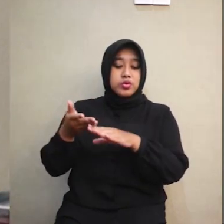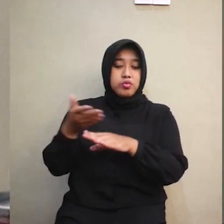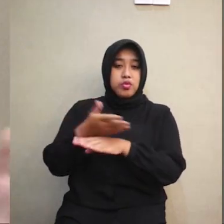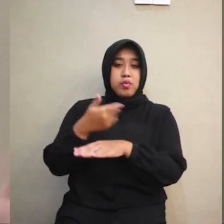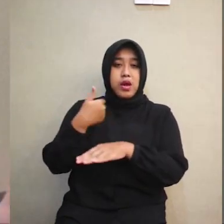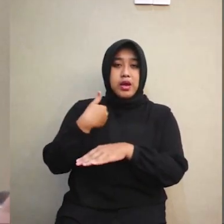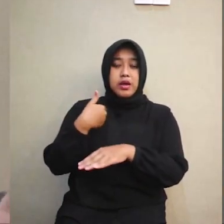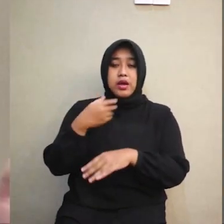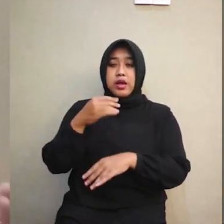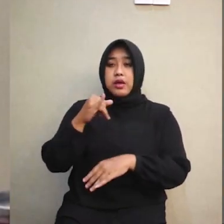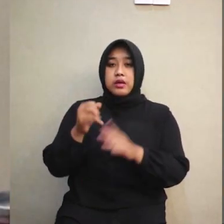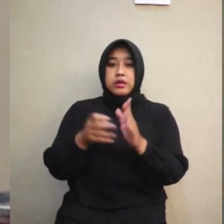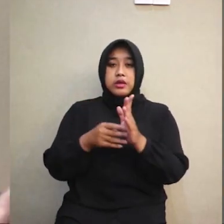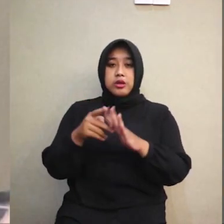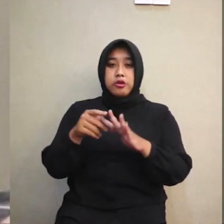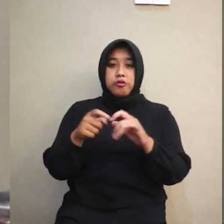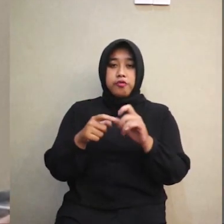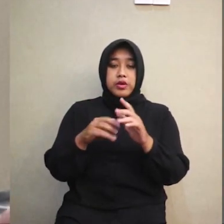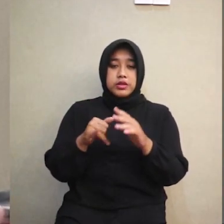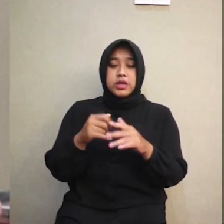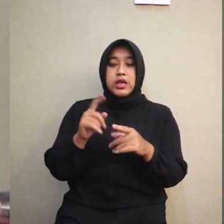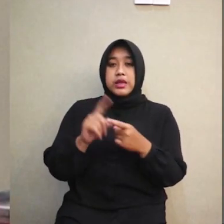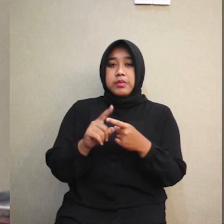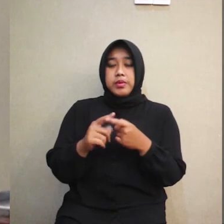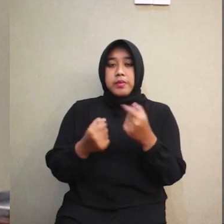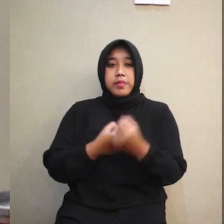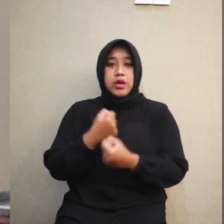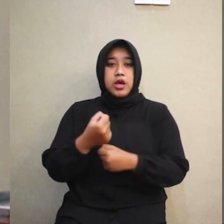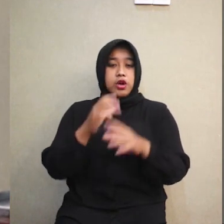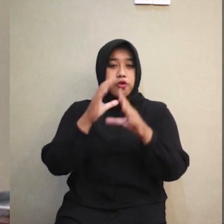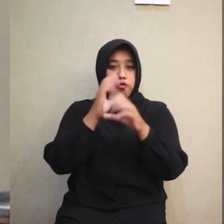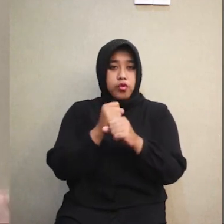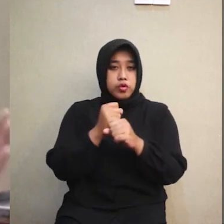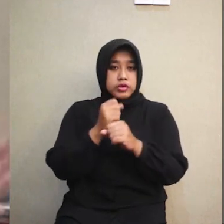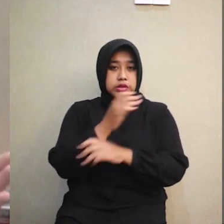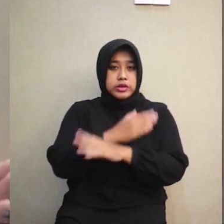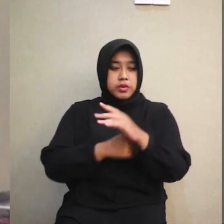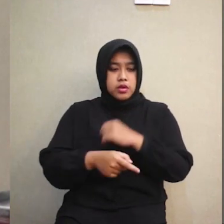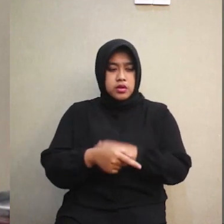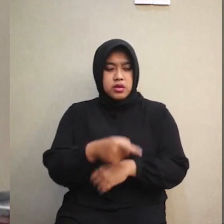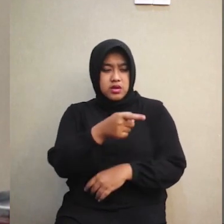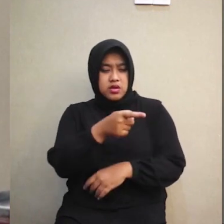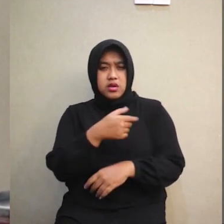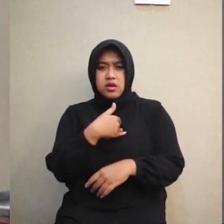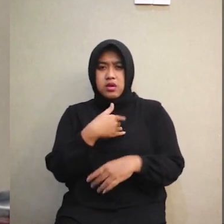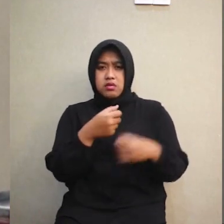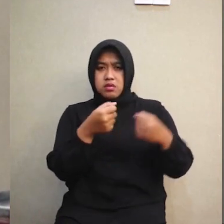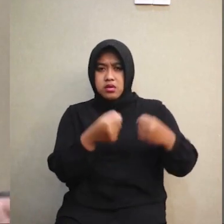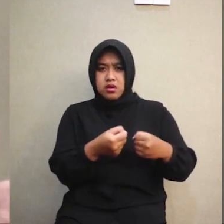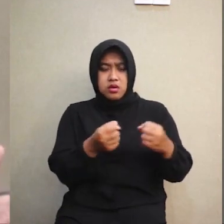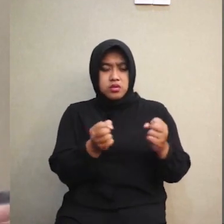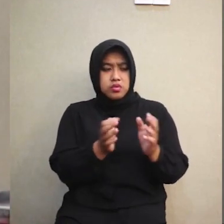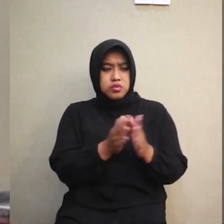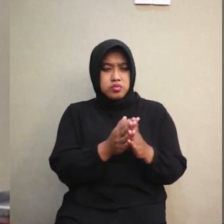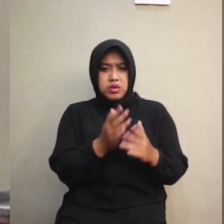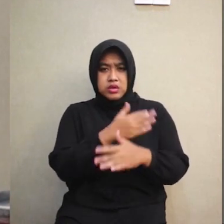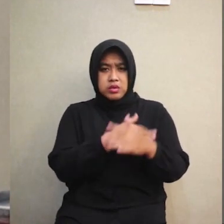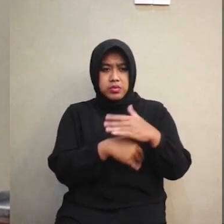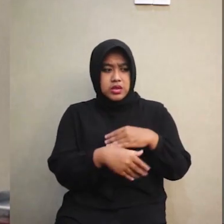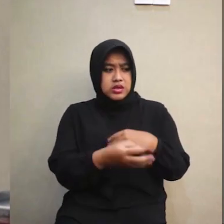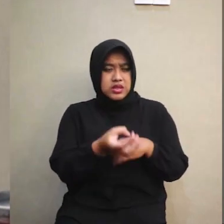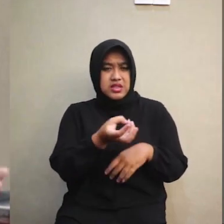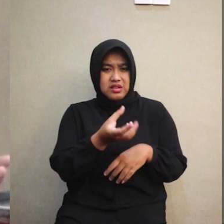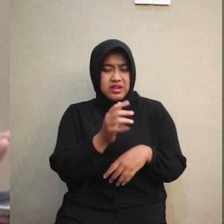adanya intervensi yang dilakukan oleh teman-teman yang bergerak di isu difabel adalah bahwa ini kan tipe masyarakat kan jumlah difabelnya sedikit Pak